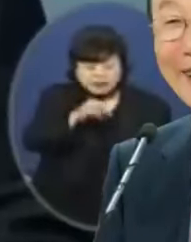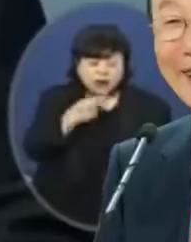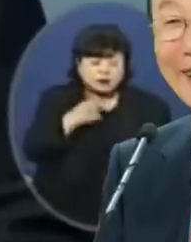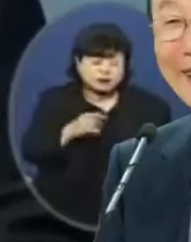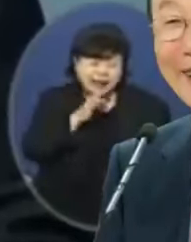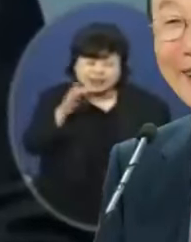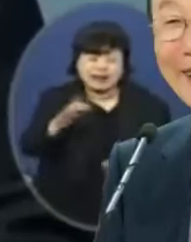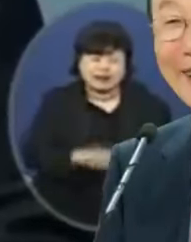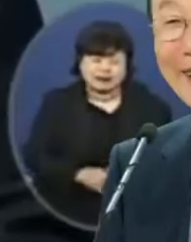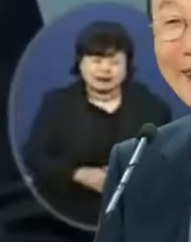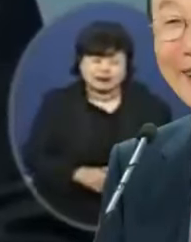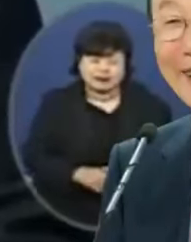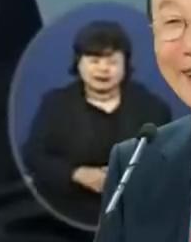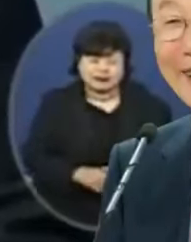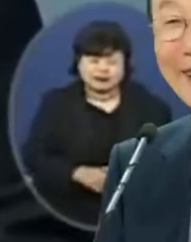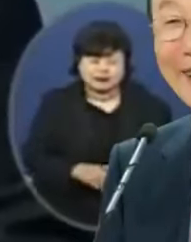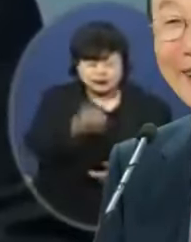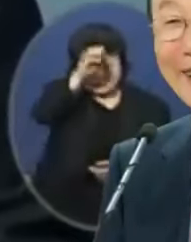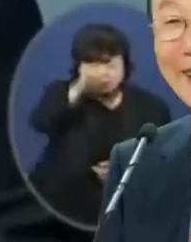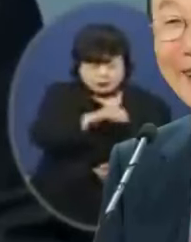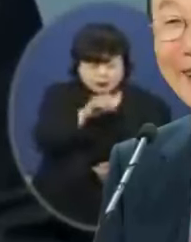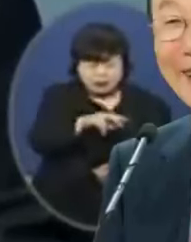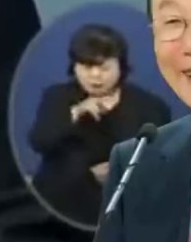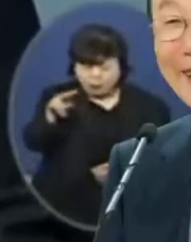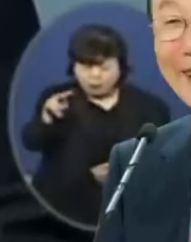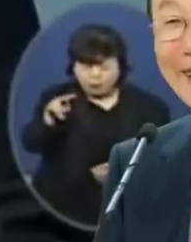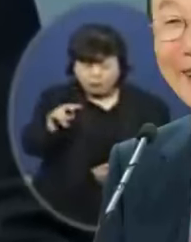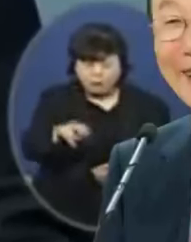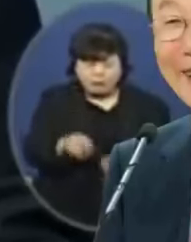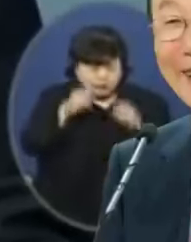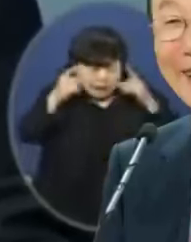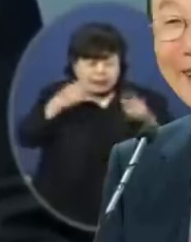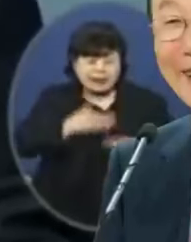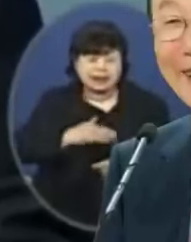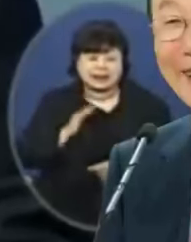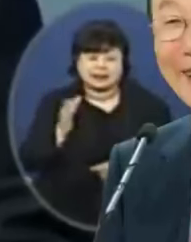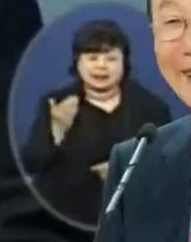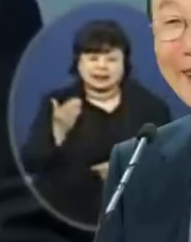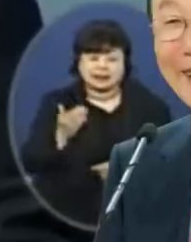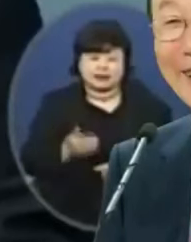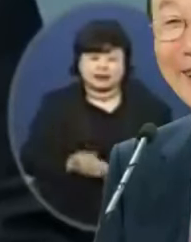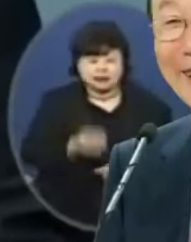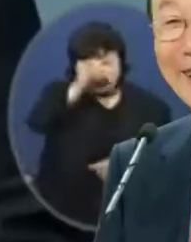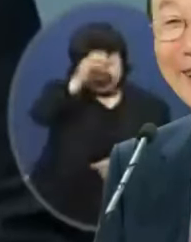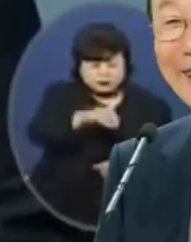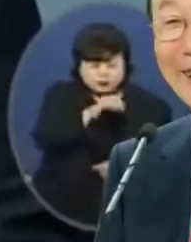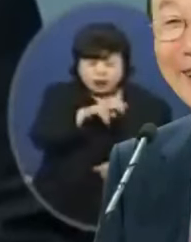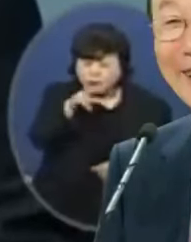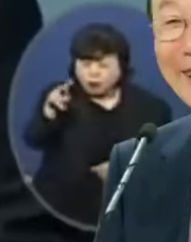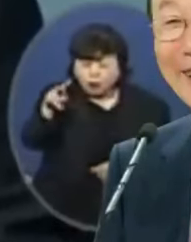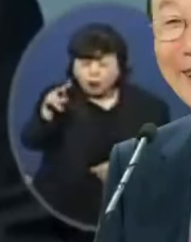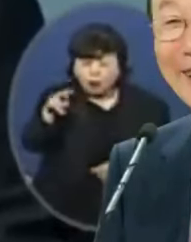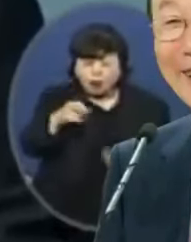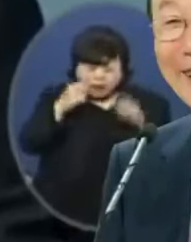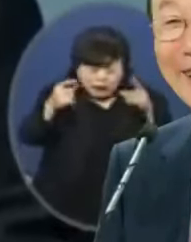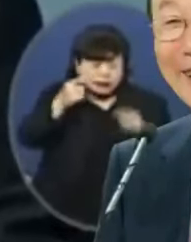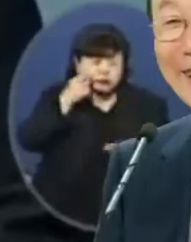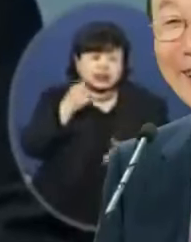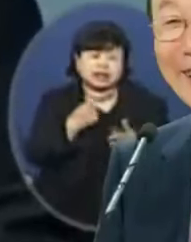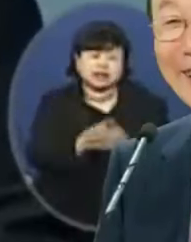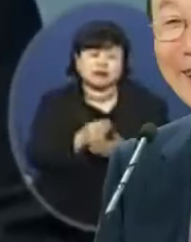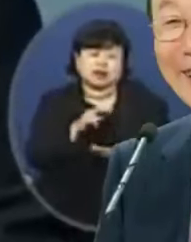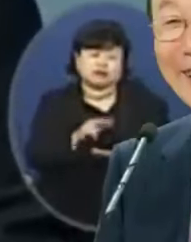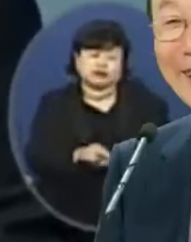그러나 십자가를 똑똑히 바라보고 깨달아 알아야 되는 것입니다. 많은 사람이 십자가를 바라보고 깨닫지를